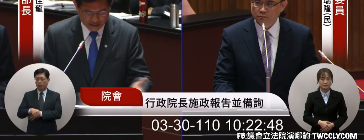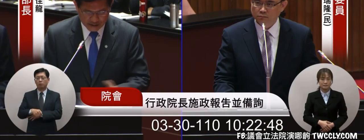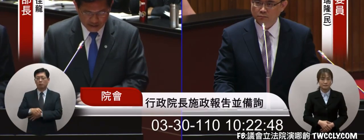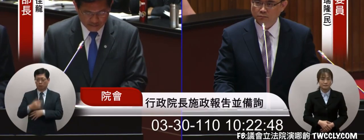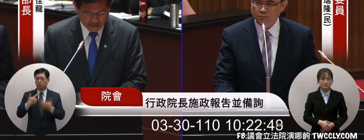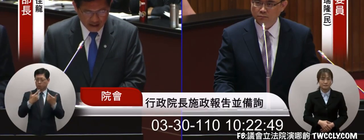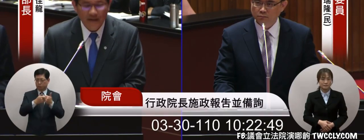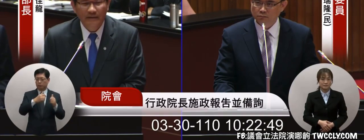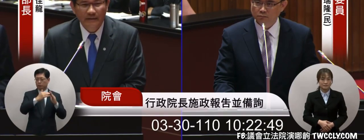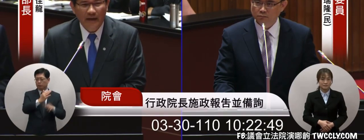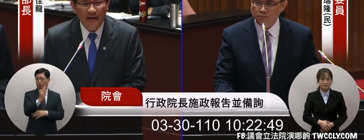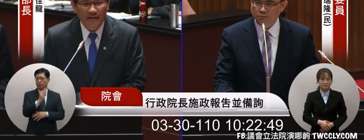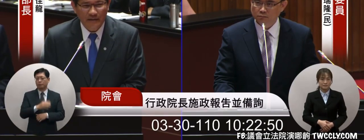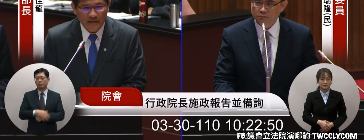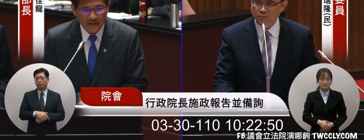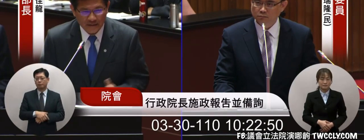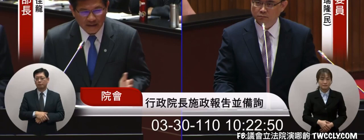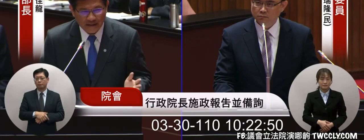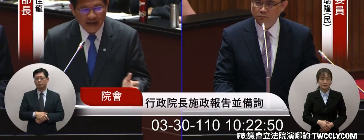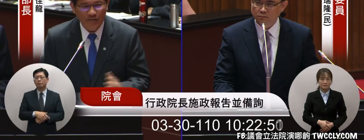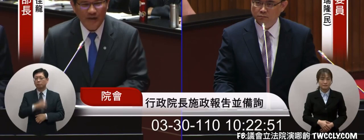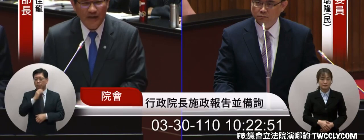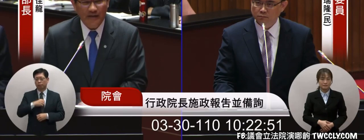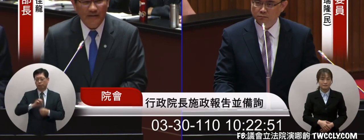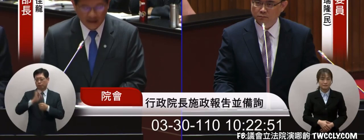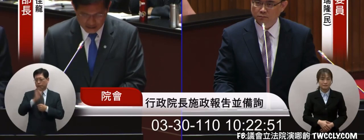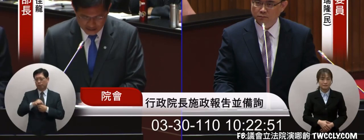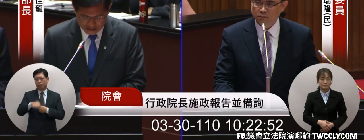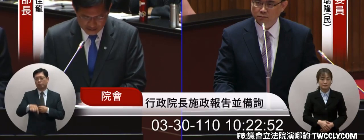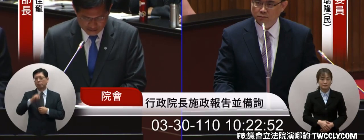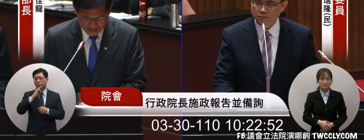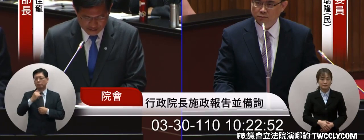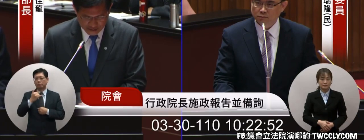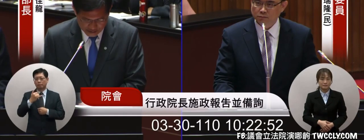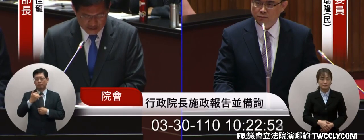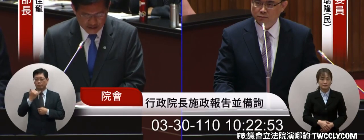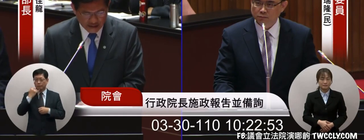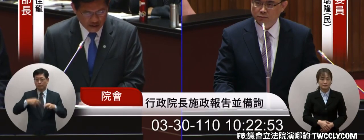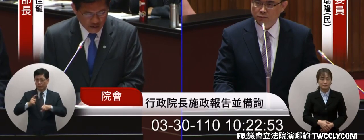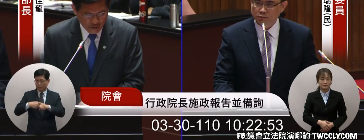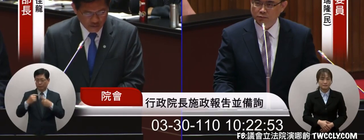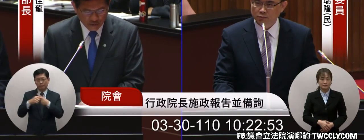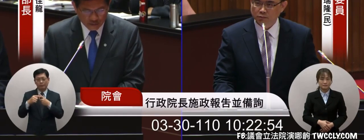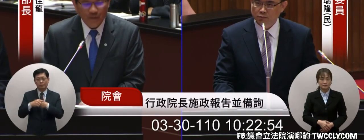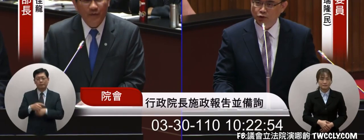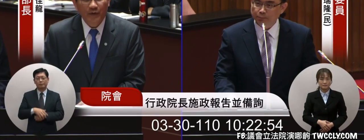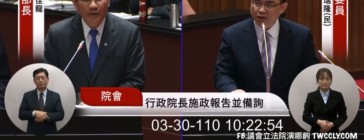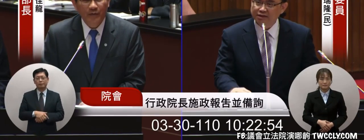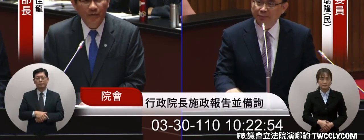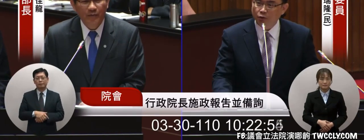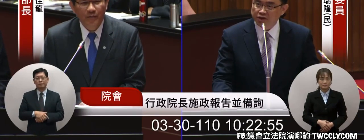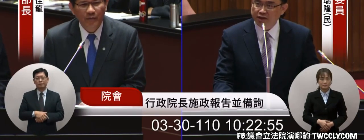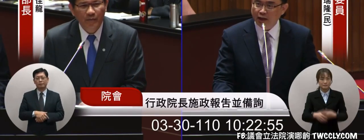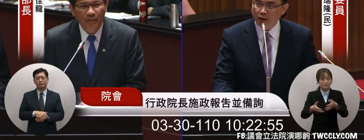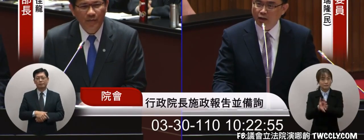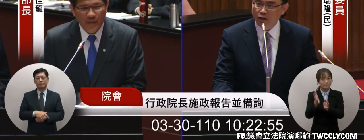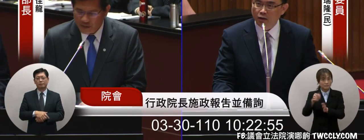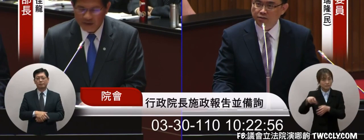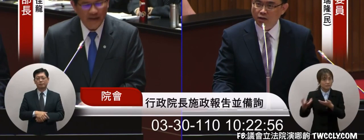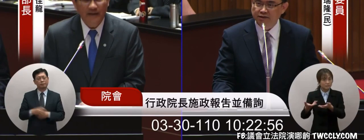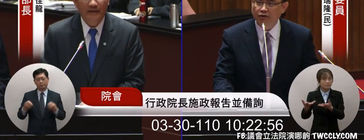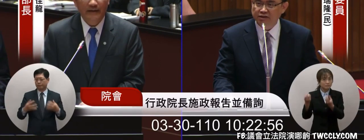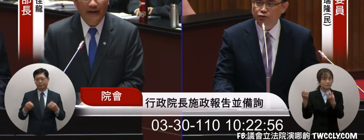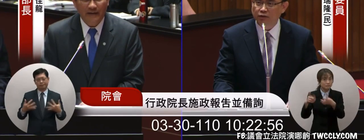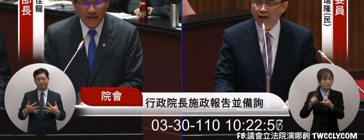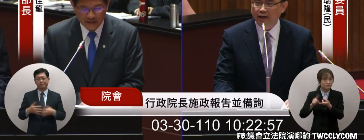我們會配合市政府啊就是來加速這個可行性研究所以部長這個沒有問題啦